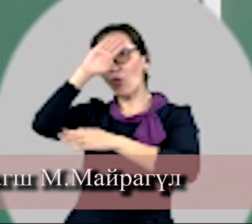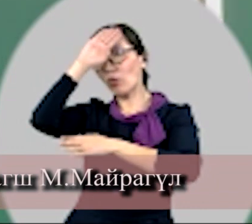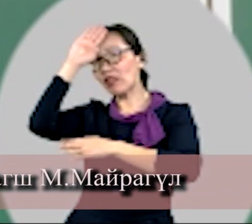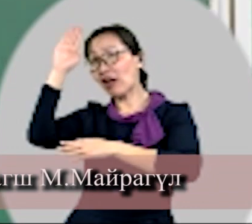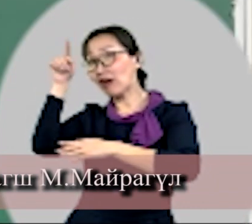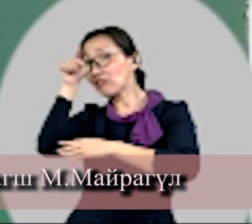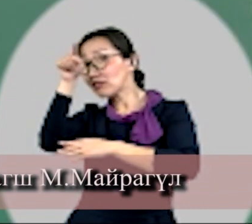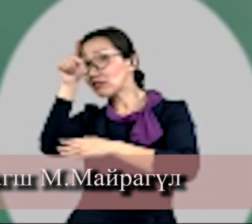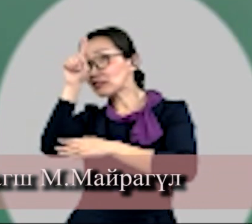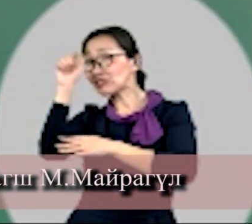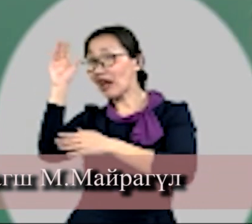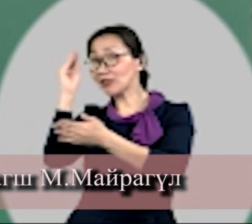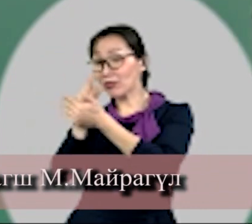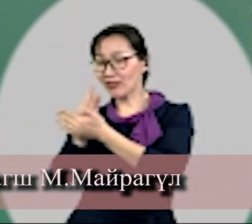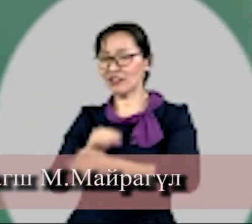Ал